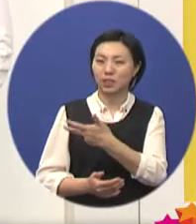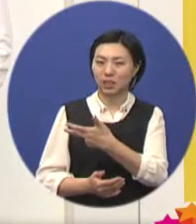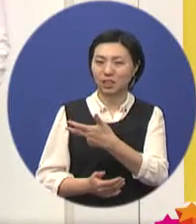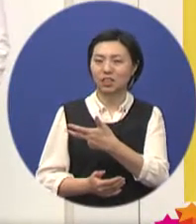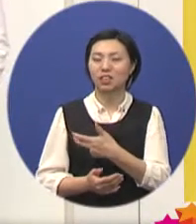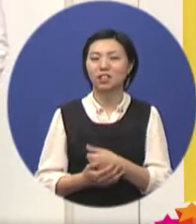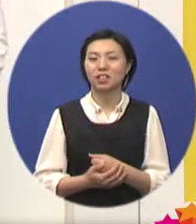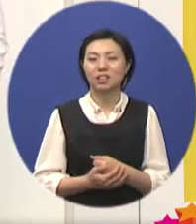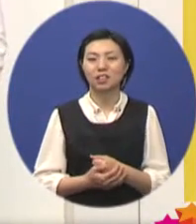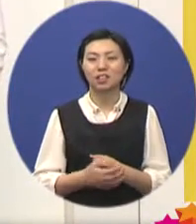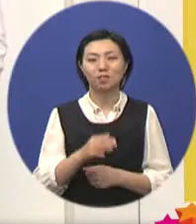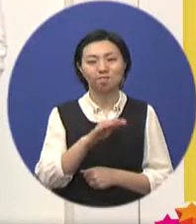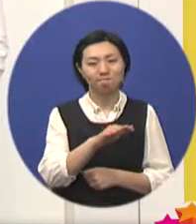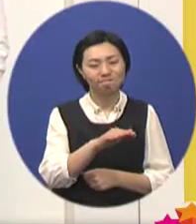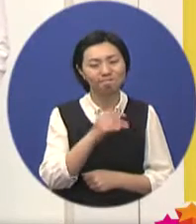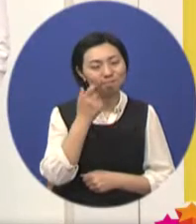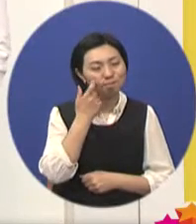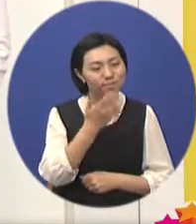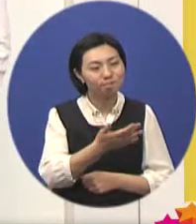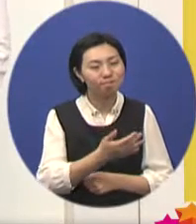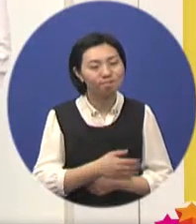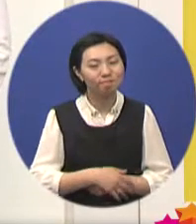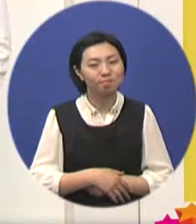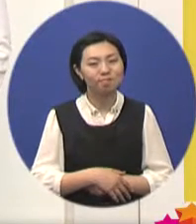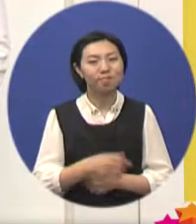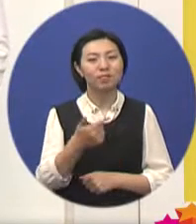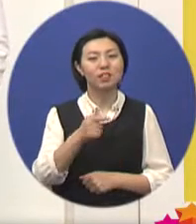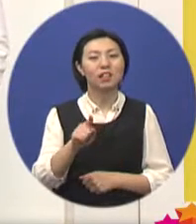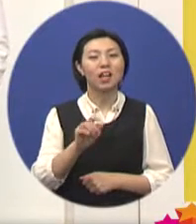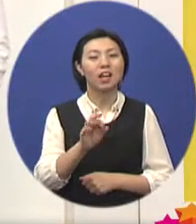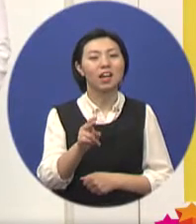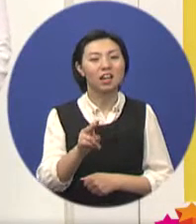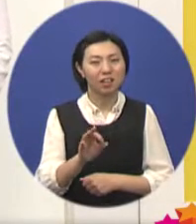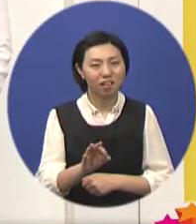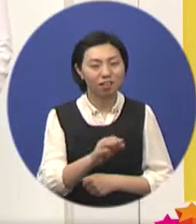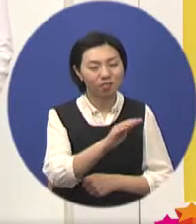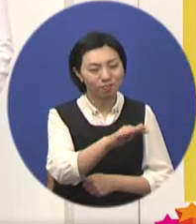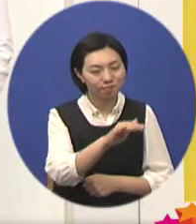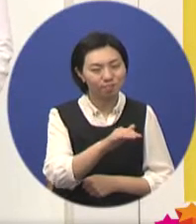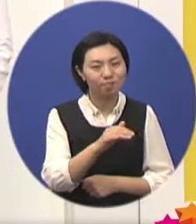아이고, 나영 씨. 예. 나영 누나.